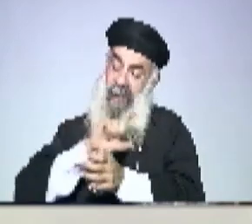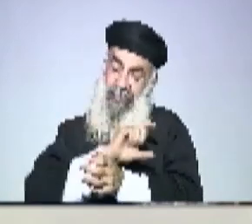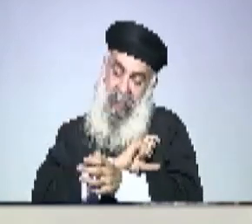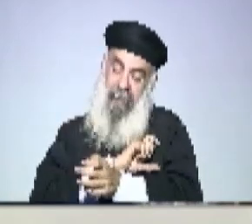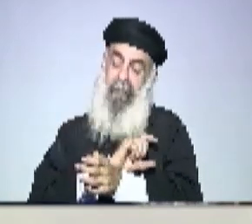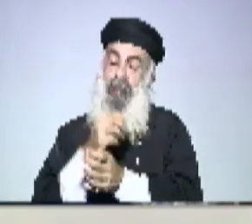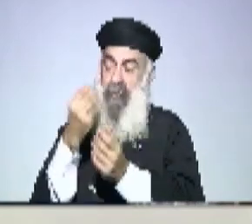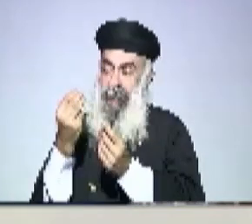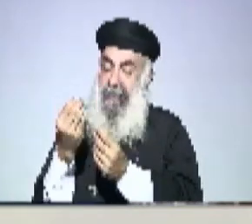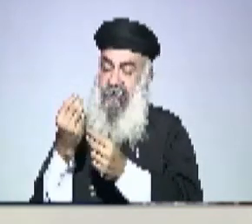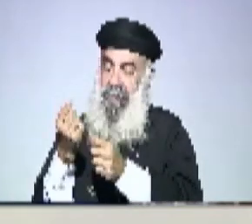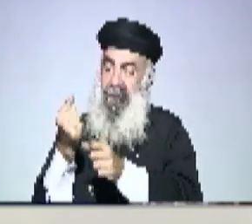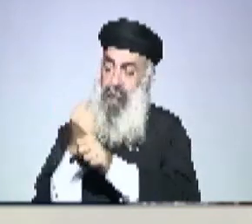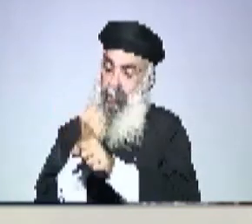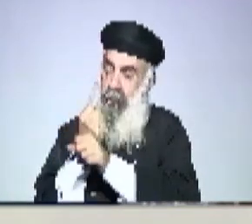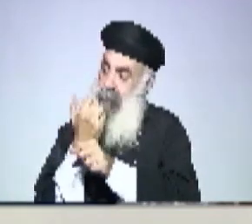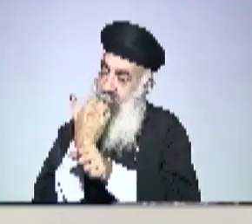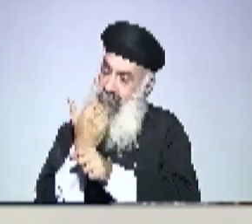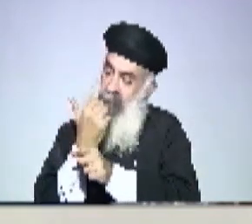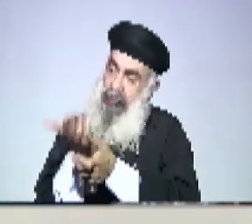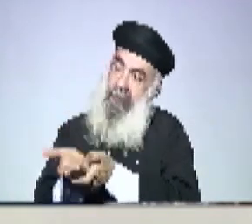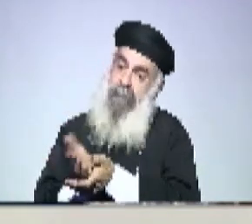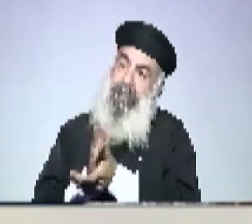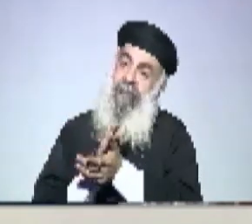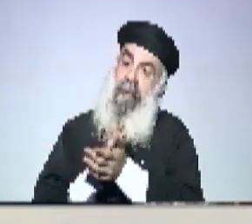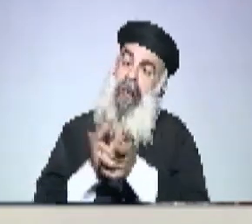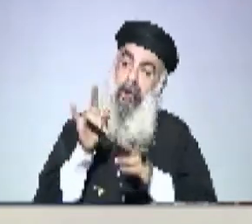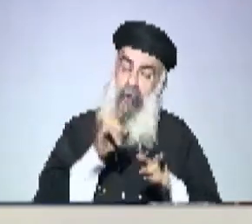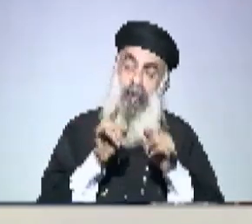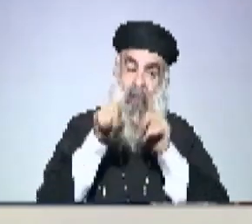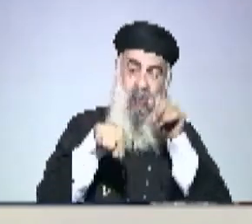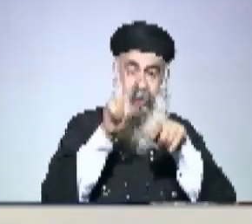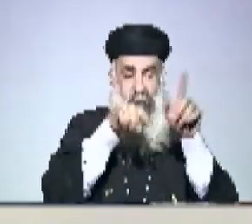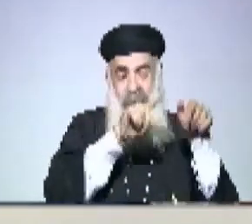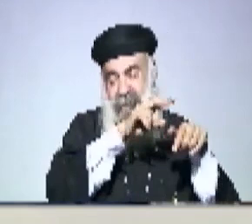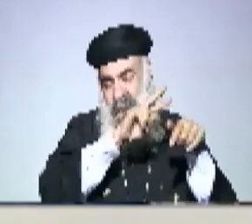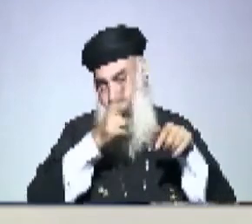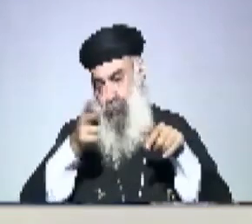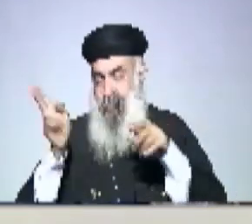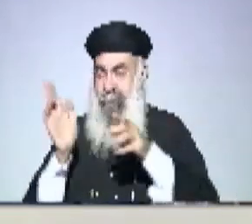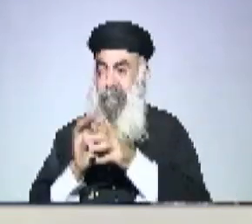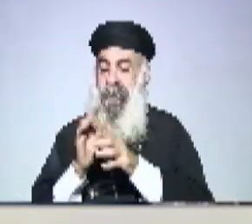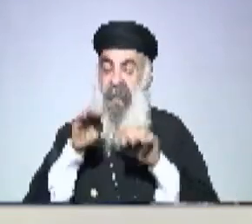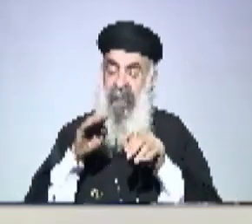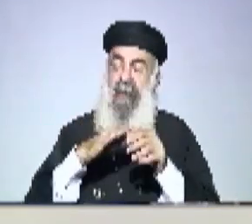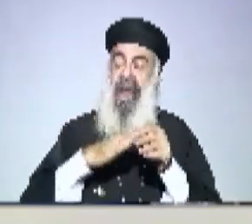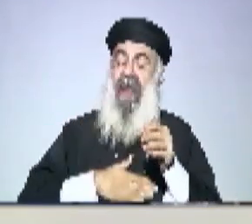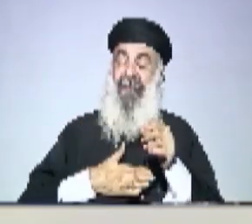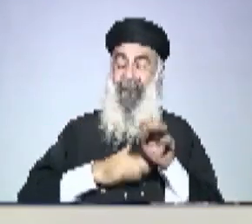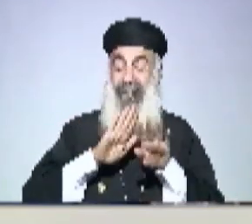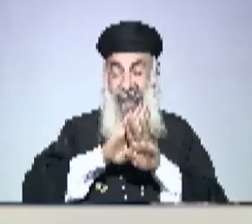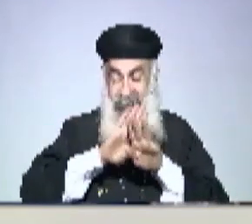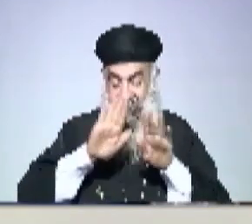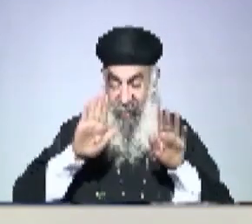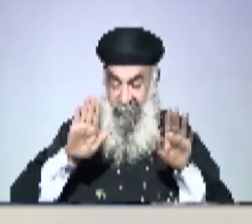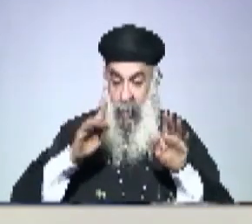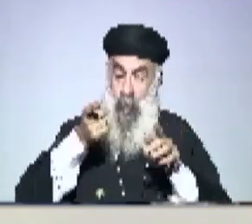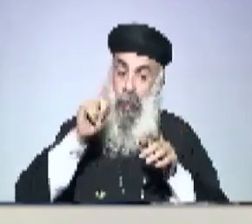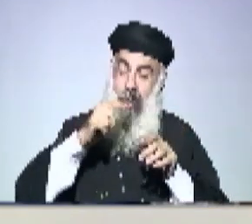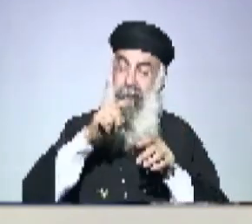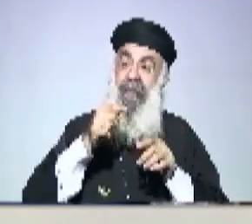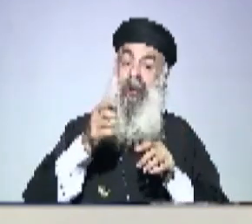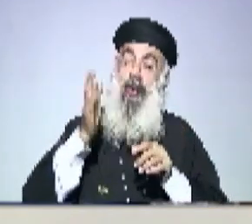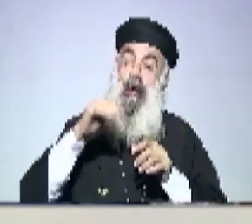وناس مش لاقيه شغل فكل واحد لظروفه اذ يكون لنا الكفايه في كل شيء كل